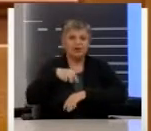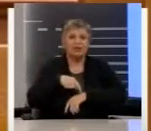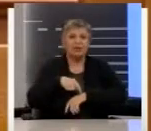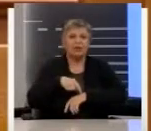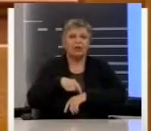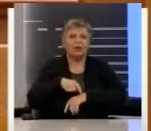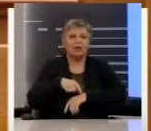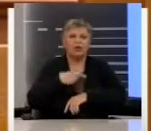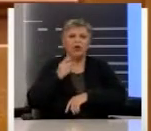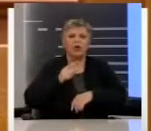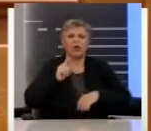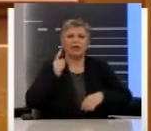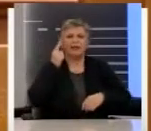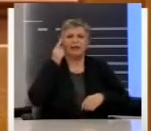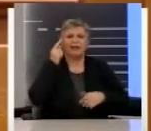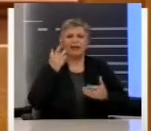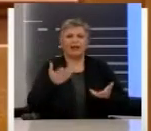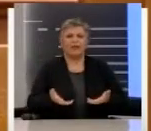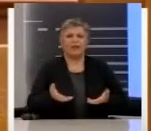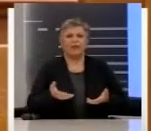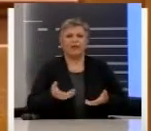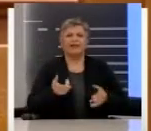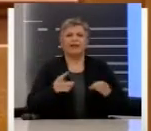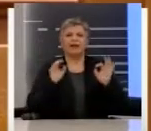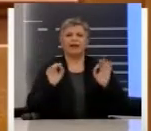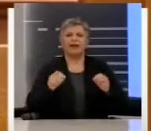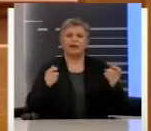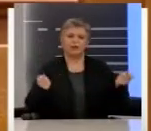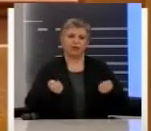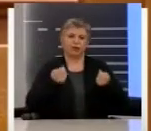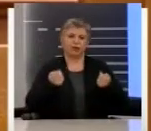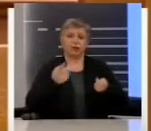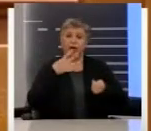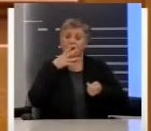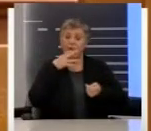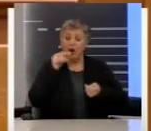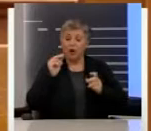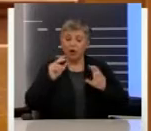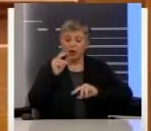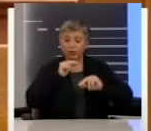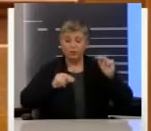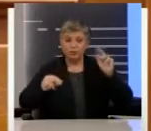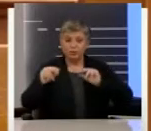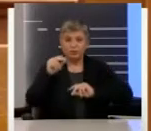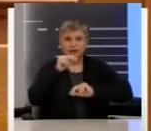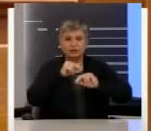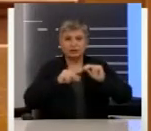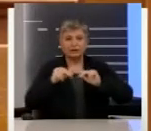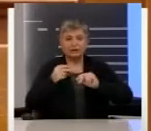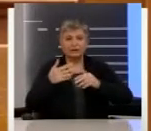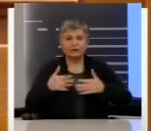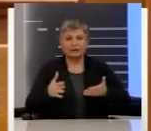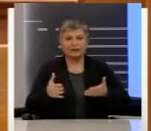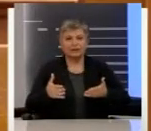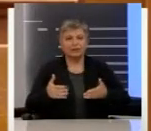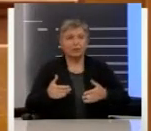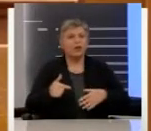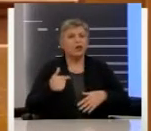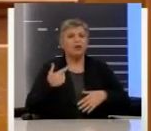γίνει μεγάλη αναφορά σε όλη τη συζήτηση ότι στην ελληνική ένομη